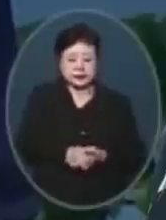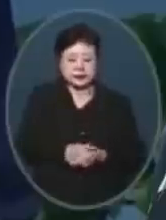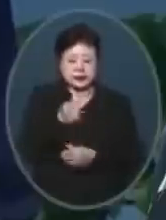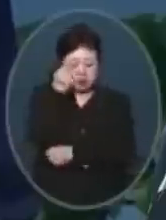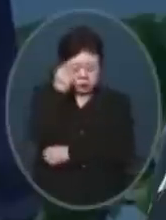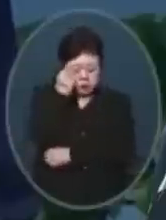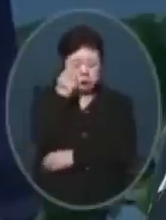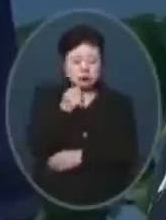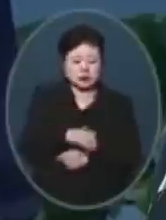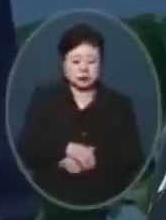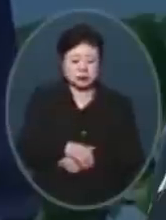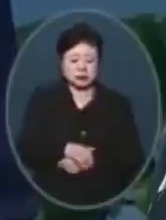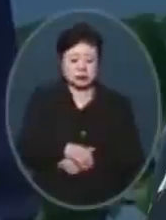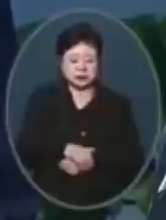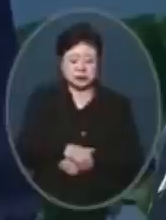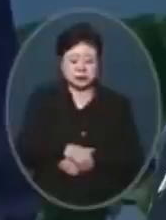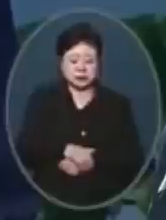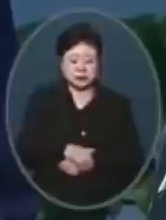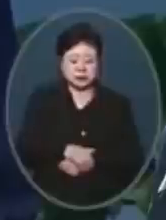근원적으로